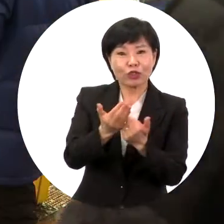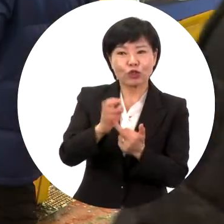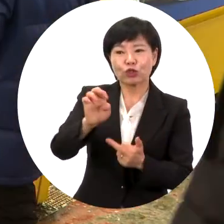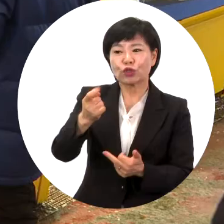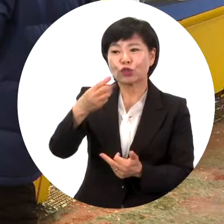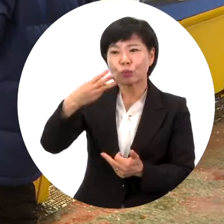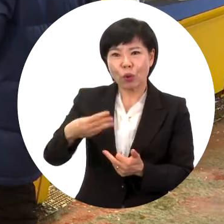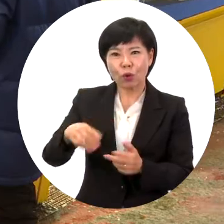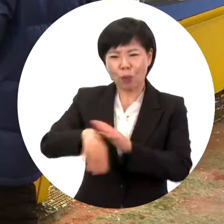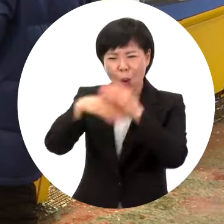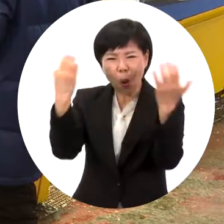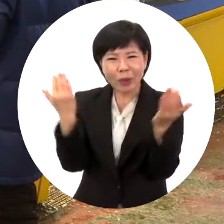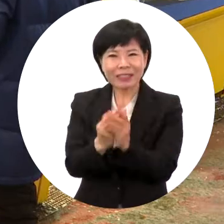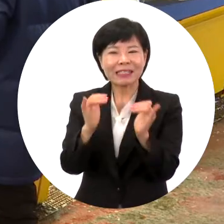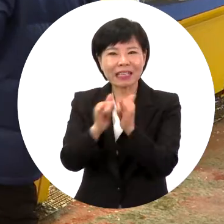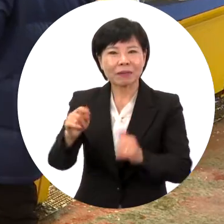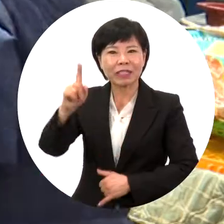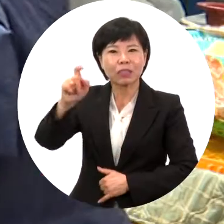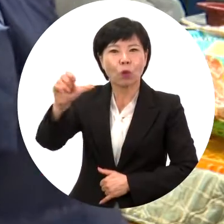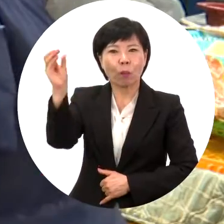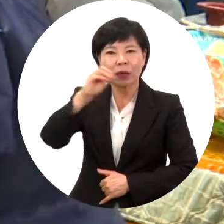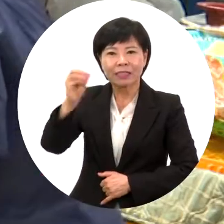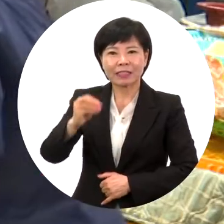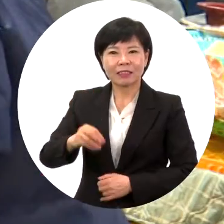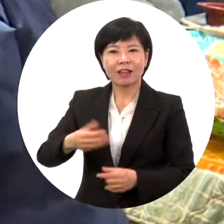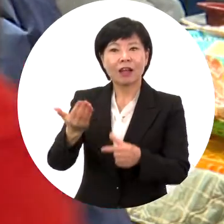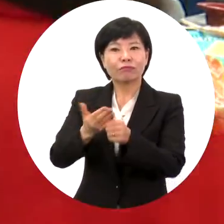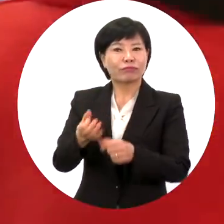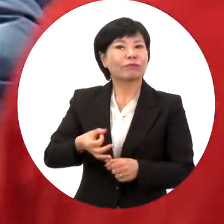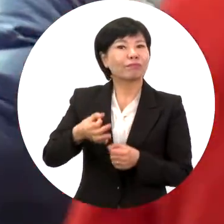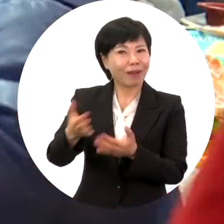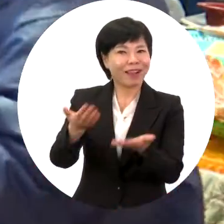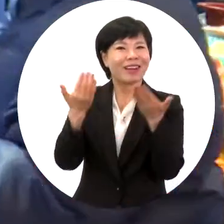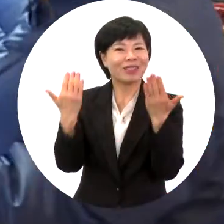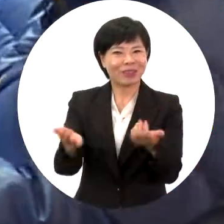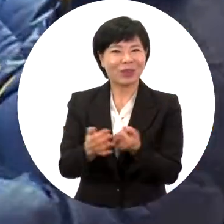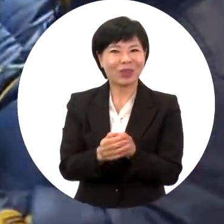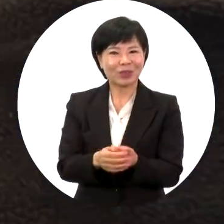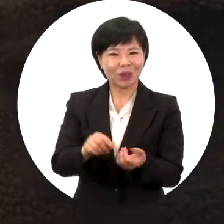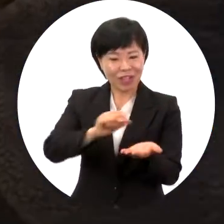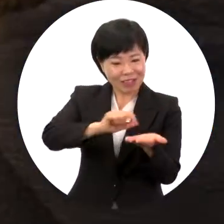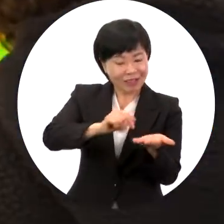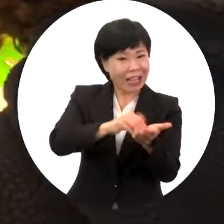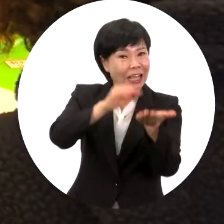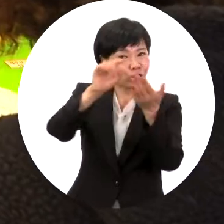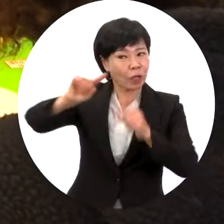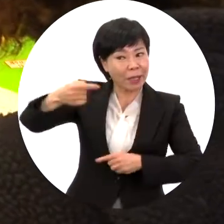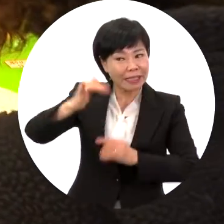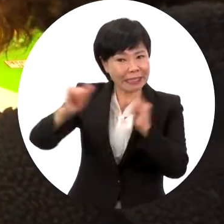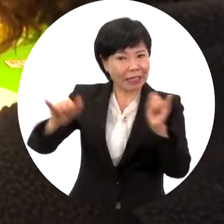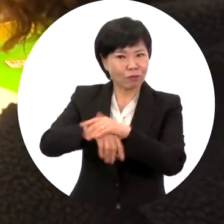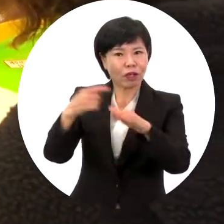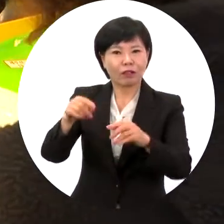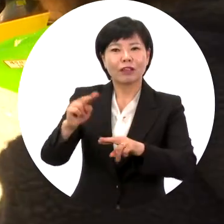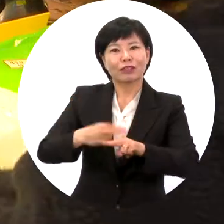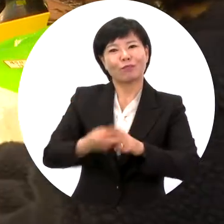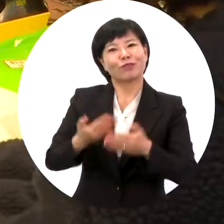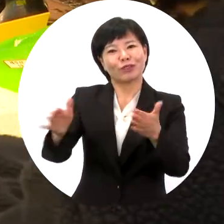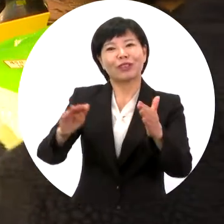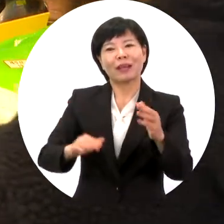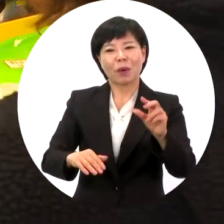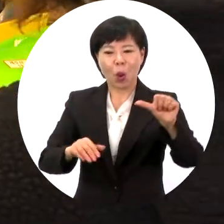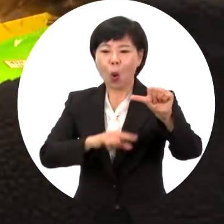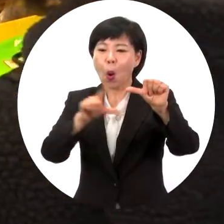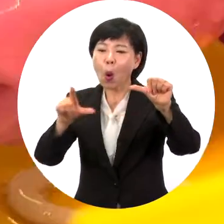모든 회원에게 15% 할인 쿠폰을 지급하고 상품 구매 후기를 작성하는 100명에게 증정품을 제공하는 가정의